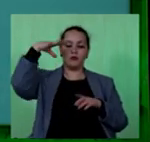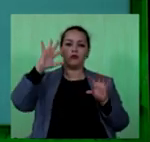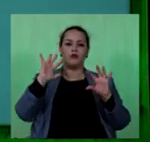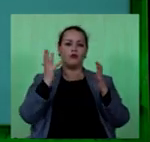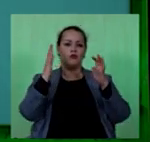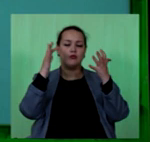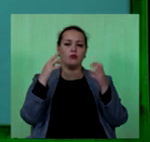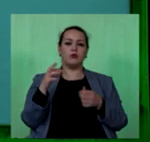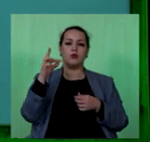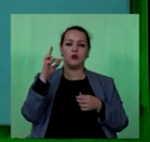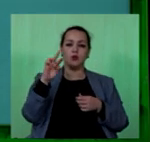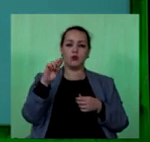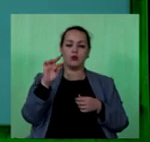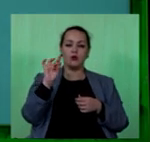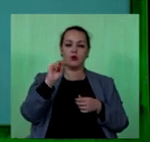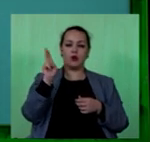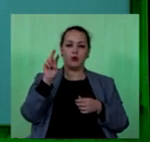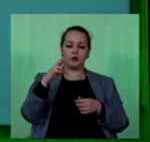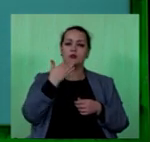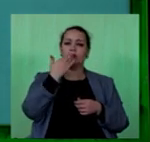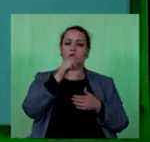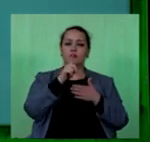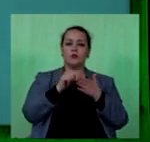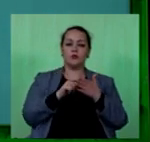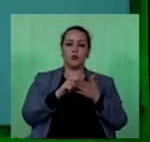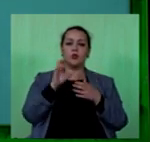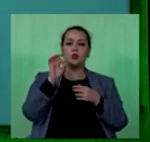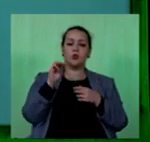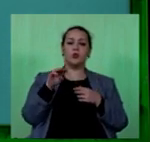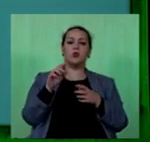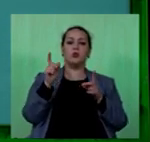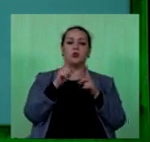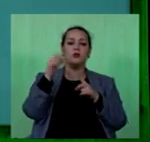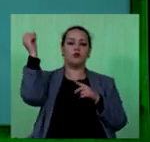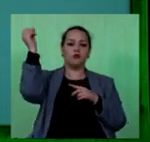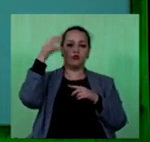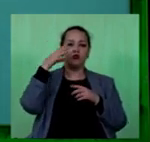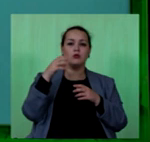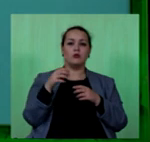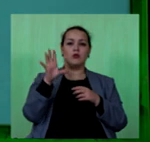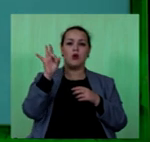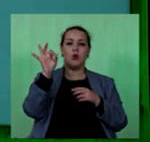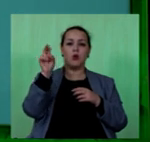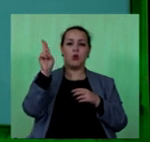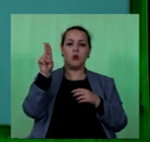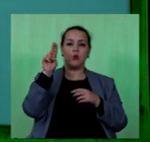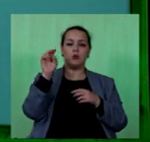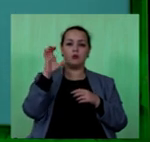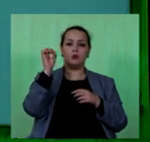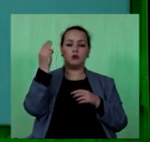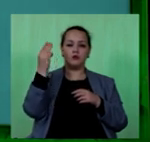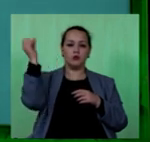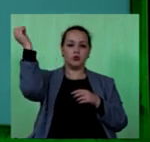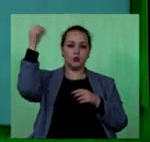слову яркая мы зададим вопрос от слова солнца определим род существительного солнца что